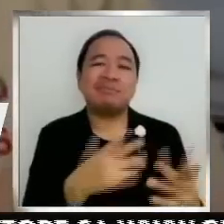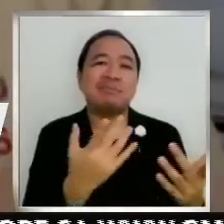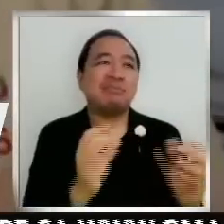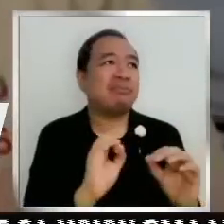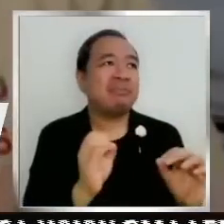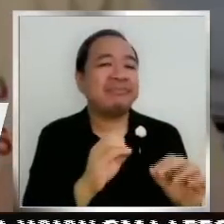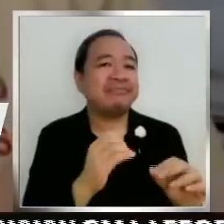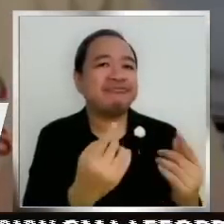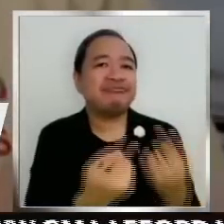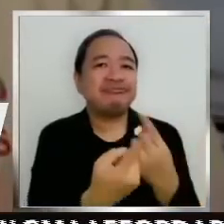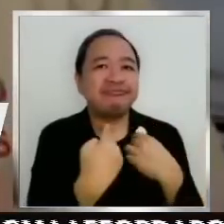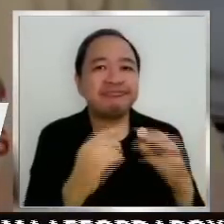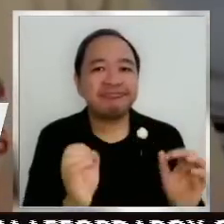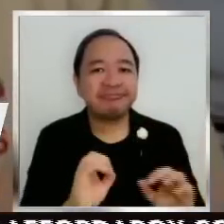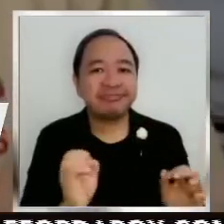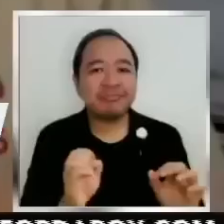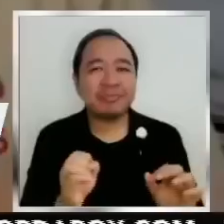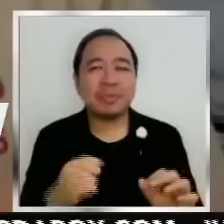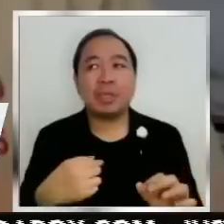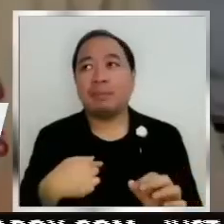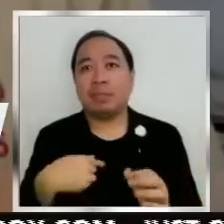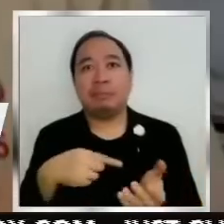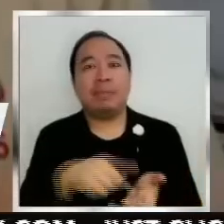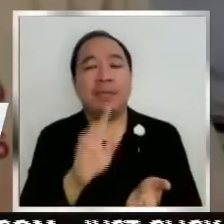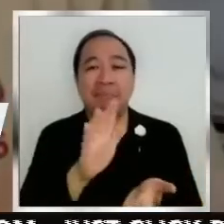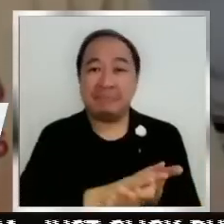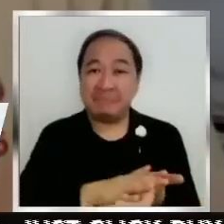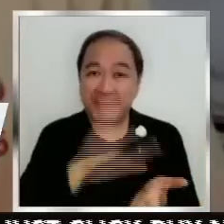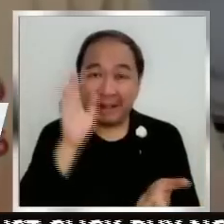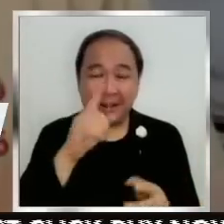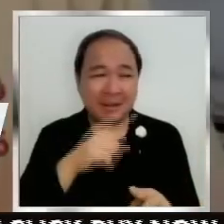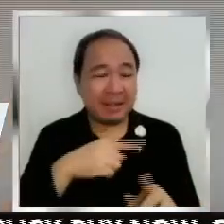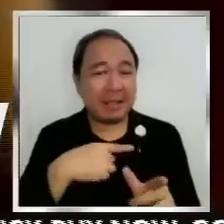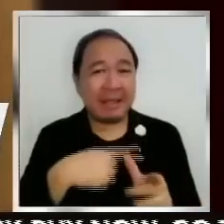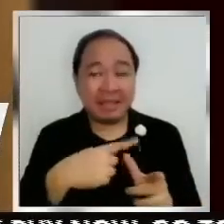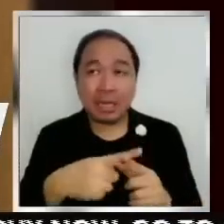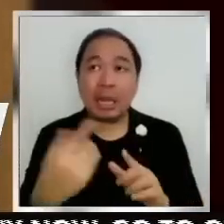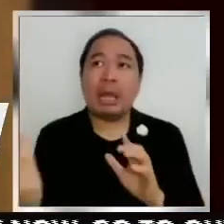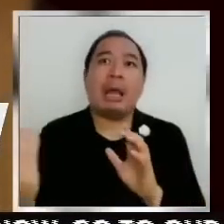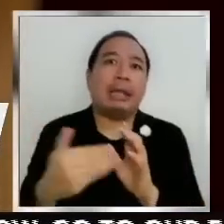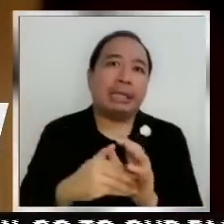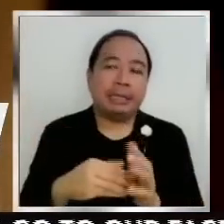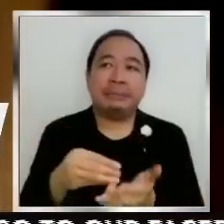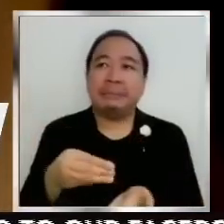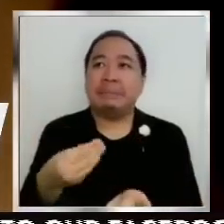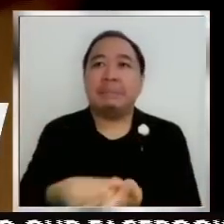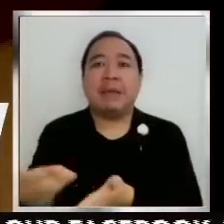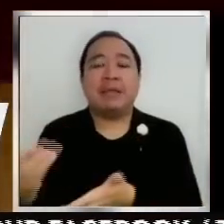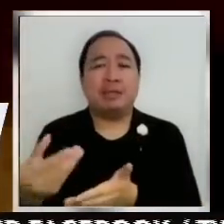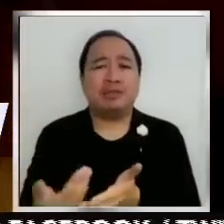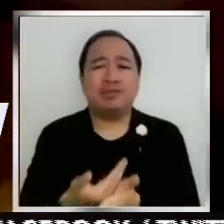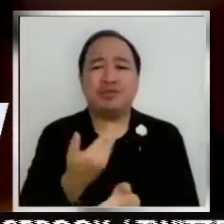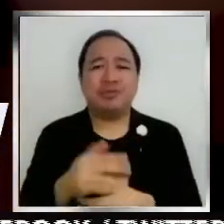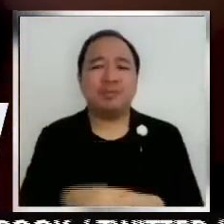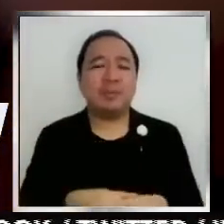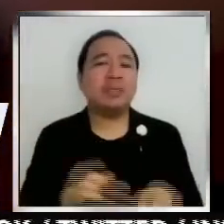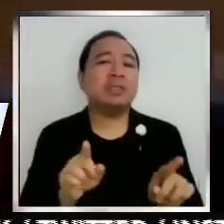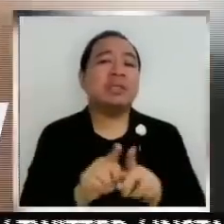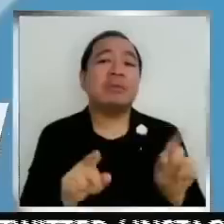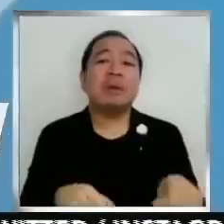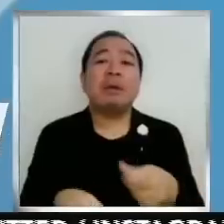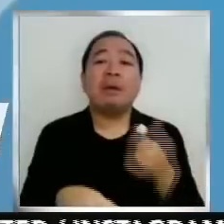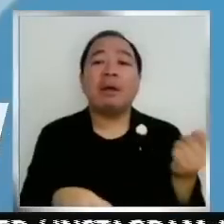na ako ng ganung halaga, tapos gagastos pa ulit ako. May ganyang karanasan na rin ang isang